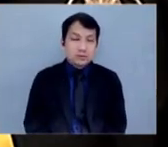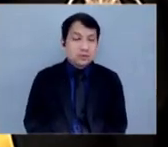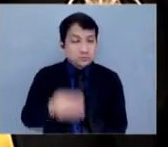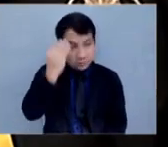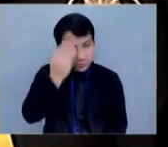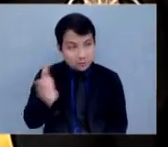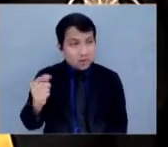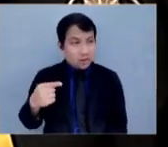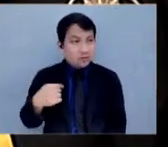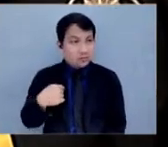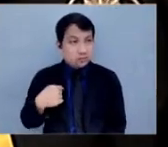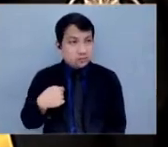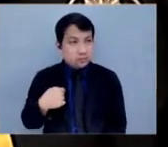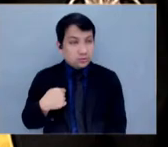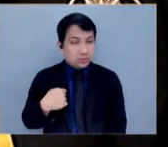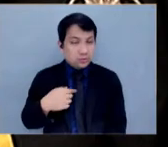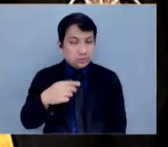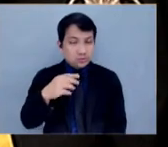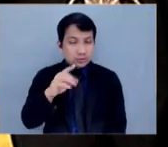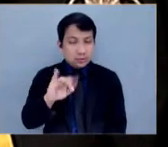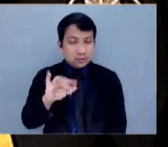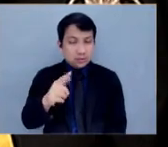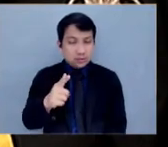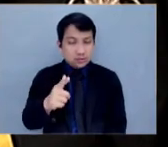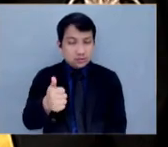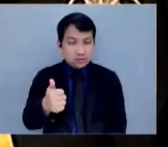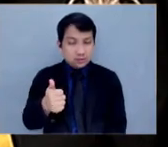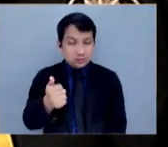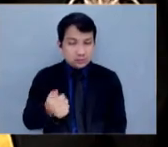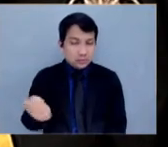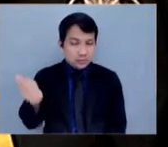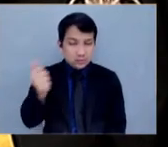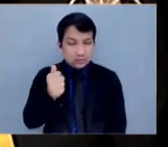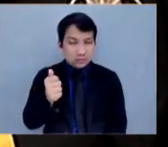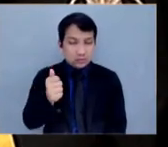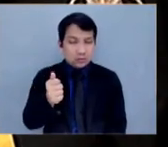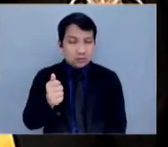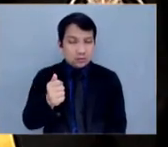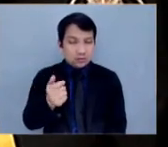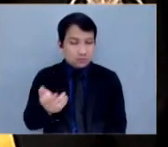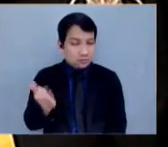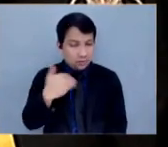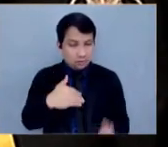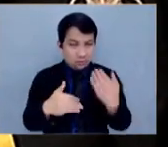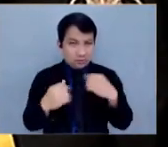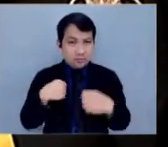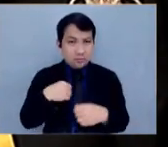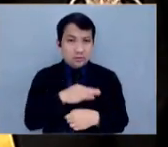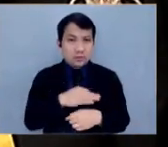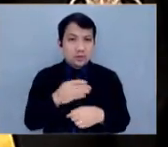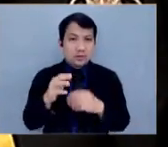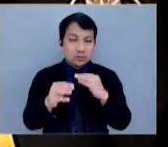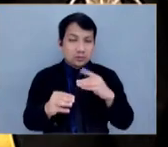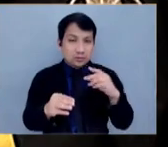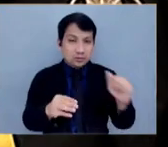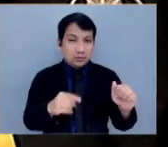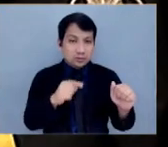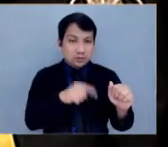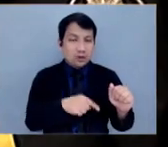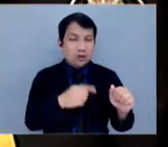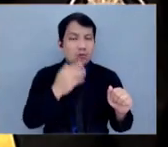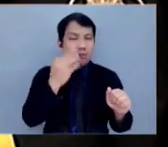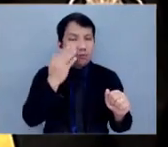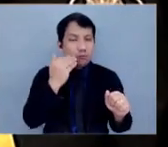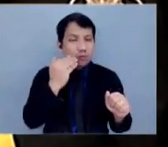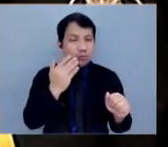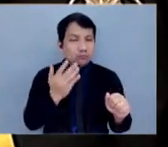kamag-anak ni SILG. At in-orderan niya ngayon mga tao na dali nyo dito yung tao ko papunta sa MMDA kasi yan